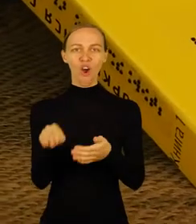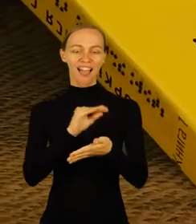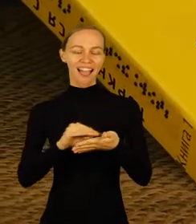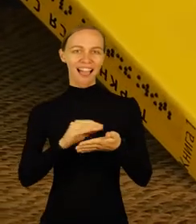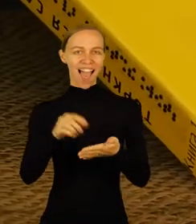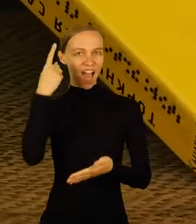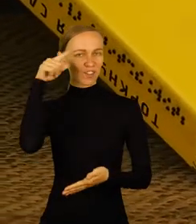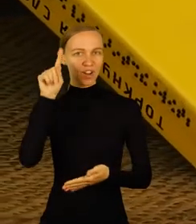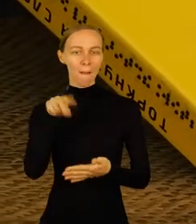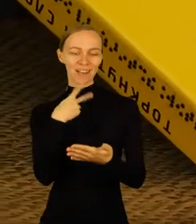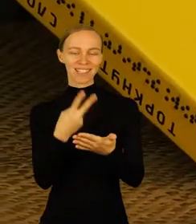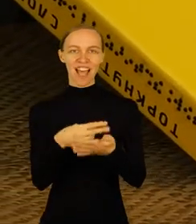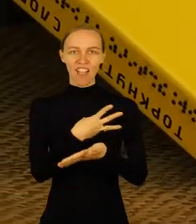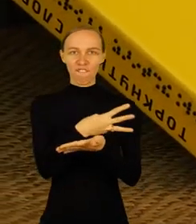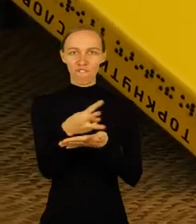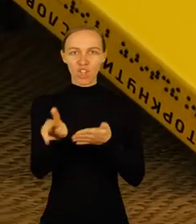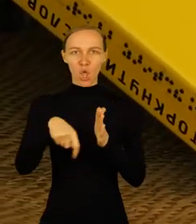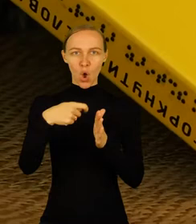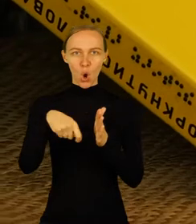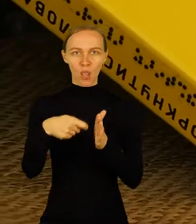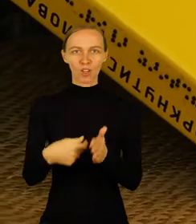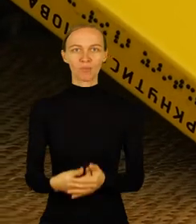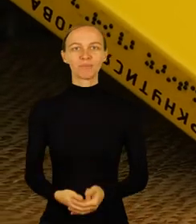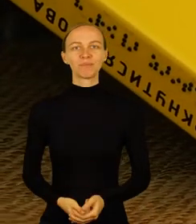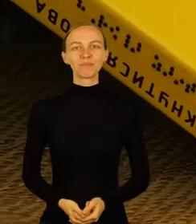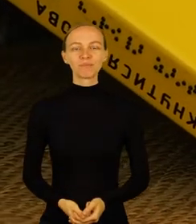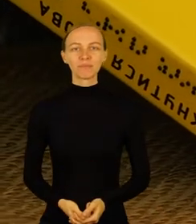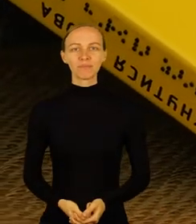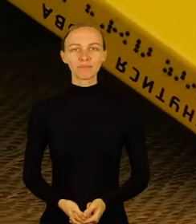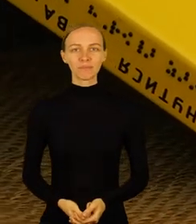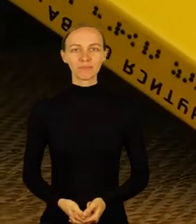Вірш кожного автора представлений відеороликом.